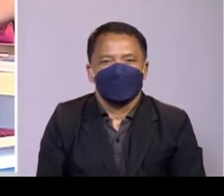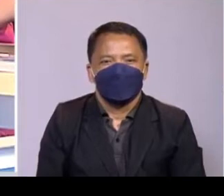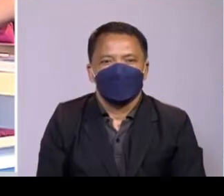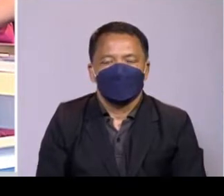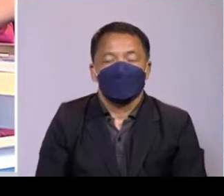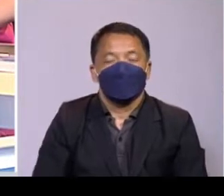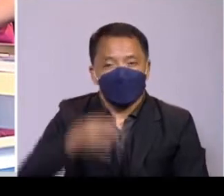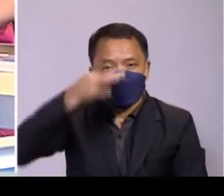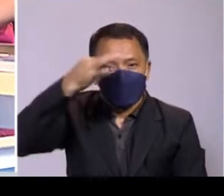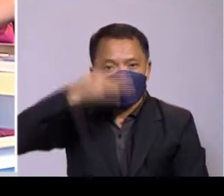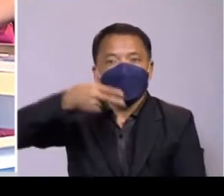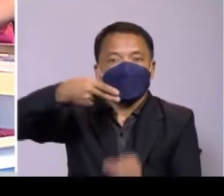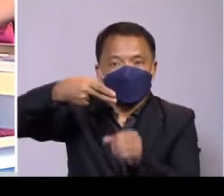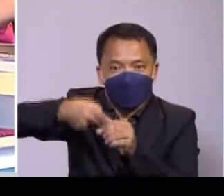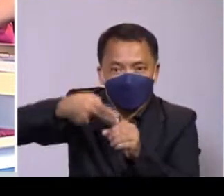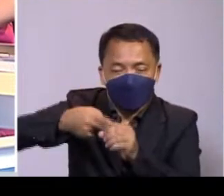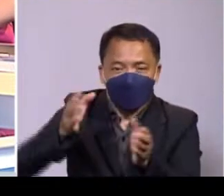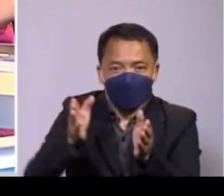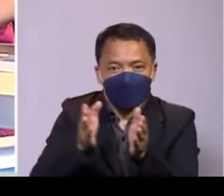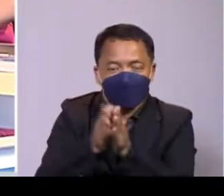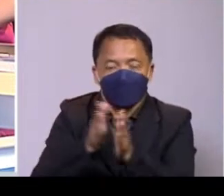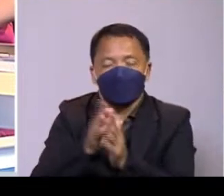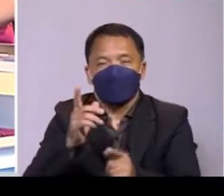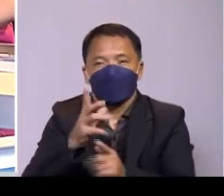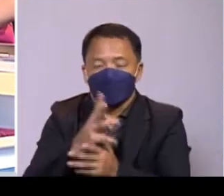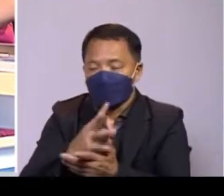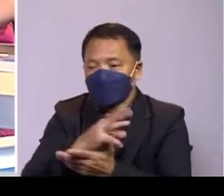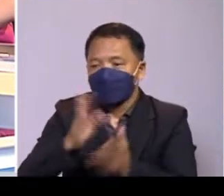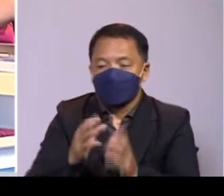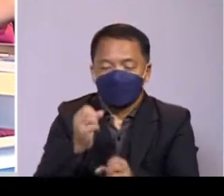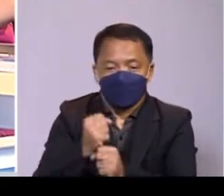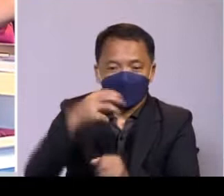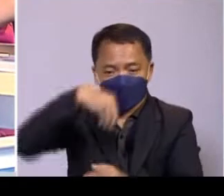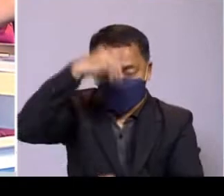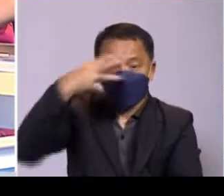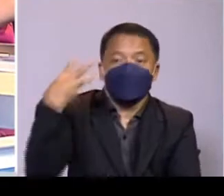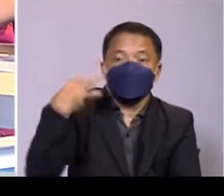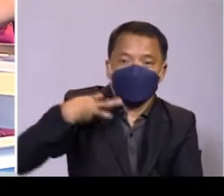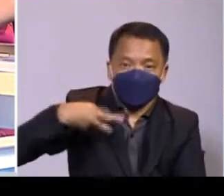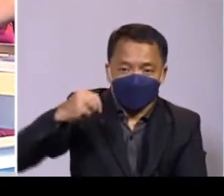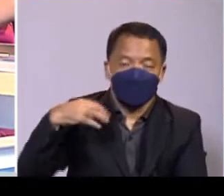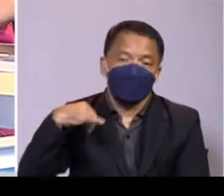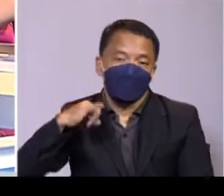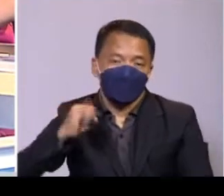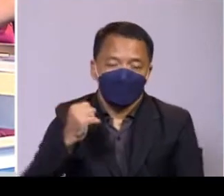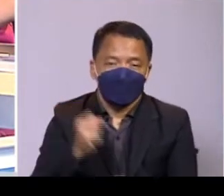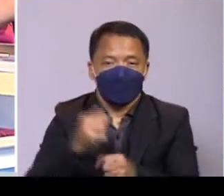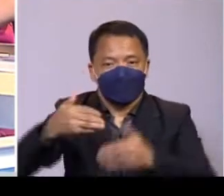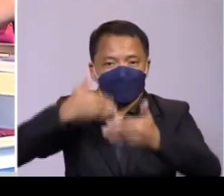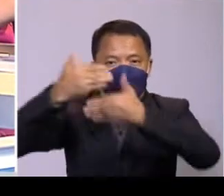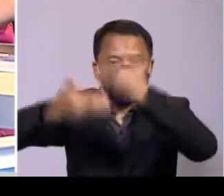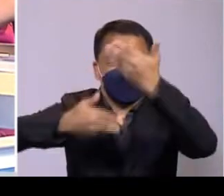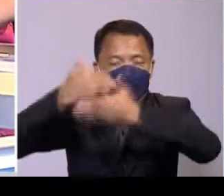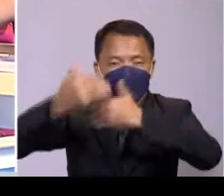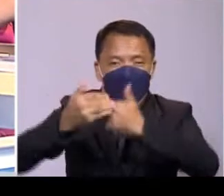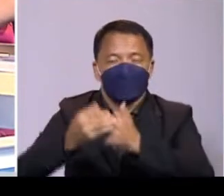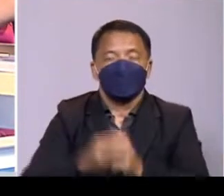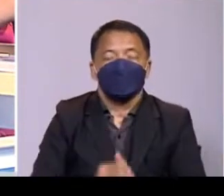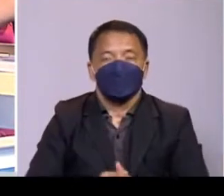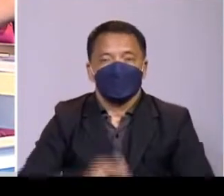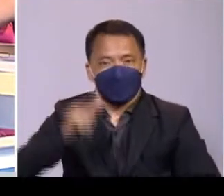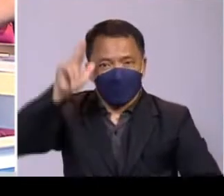ปตท.ร่วมกับสมาคมนิสิตเก่าจุฬาลงกรณ์มหาวิทยาลัยในพระบรมราชูปถัมภ์นะครับจัดกิจกรรมปิยมหาราชานุสร